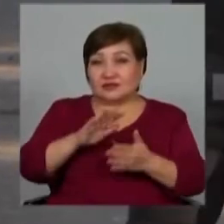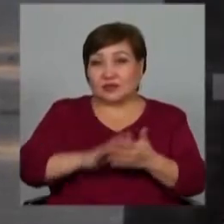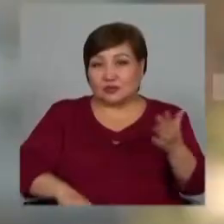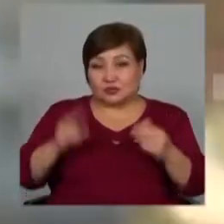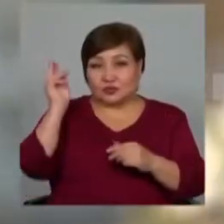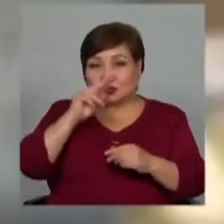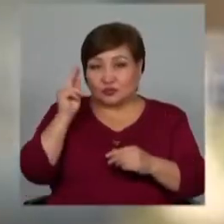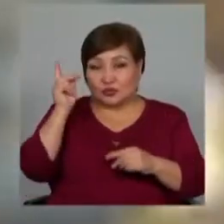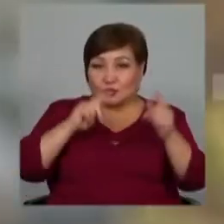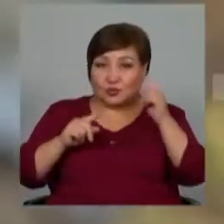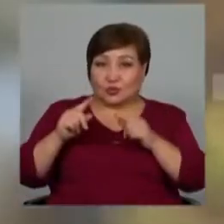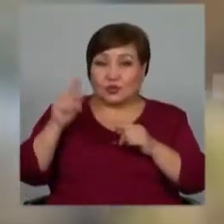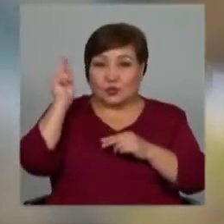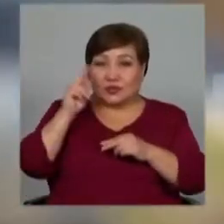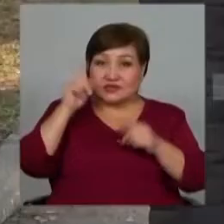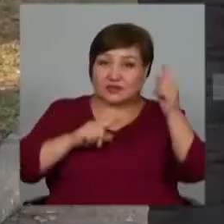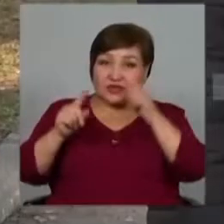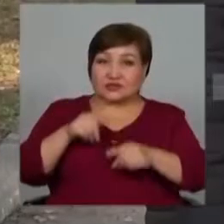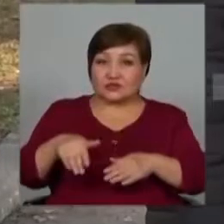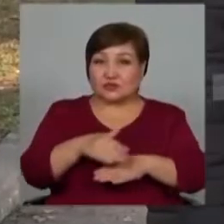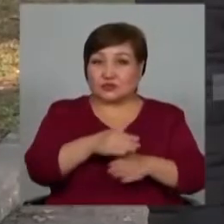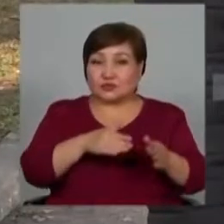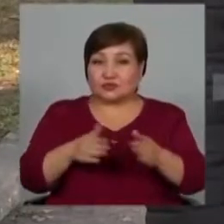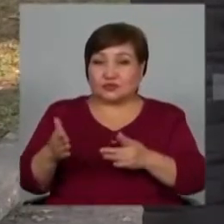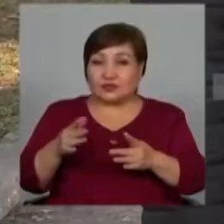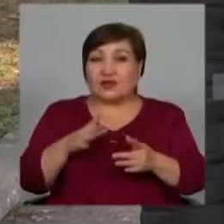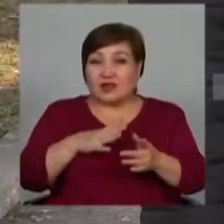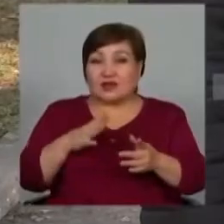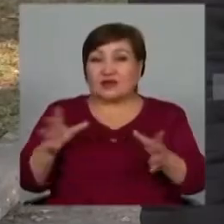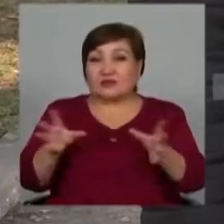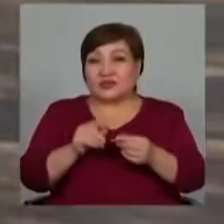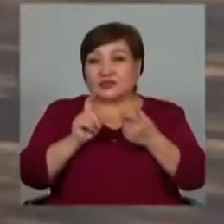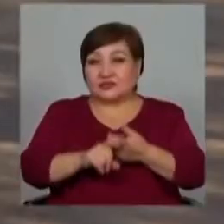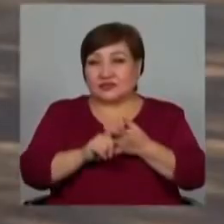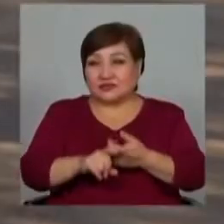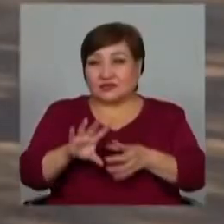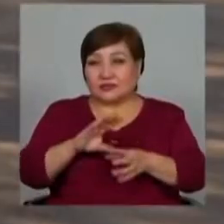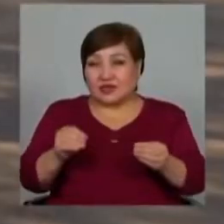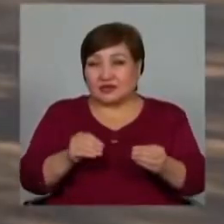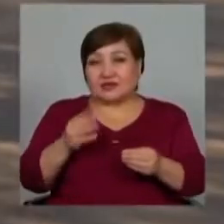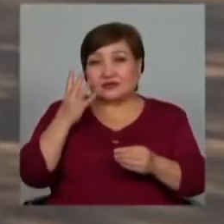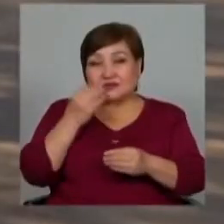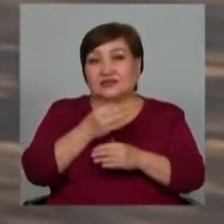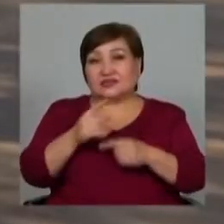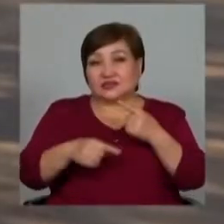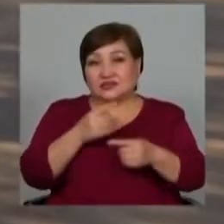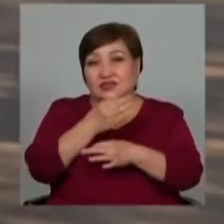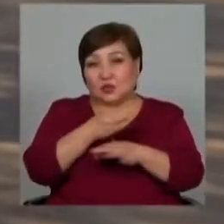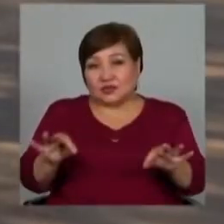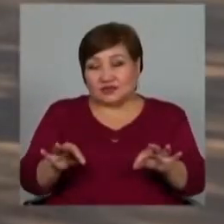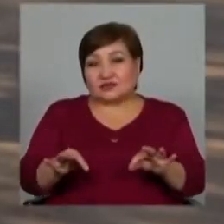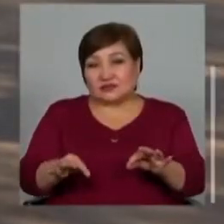шығармашылық жолында қатар алып жүрген азамат бар еңбегім тәуелсіздіктің арқасында жемісті болды дейді. Осы тәуелсіздігіміздің арқасы деп